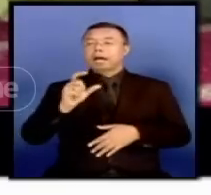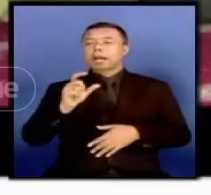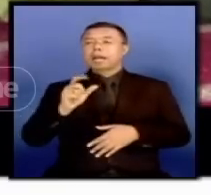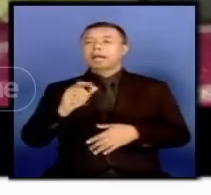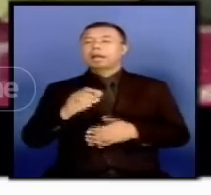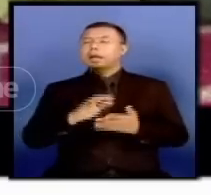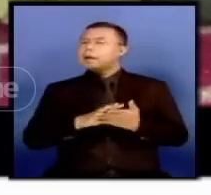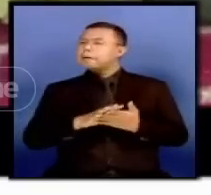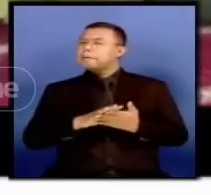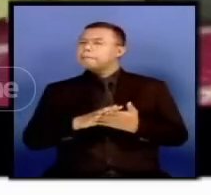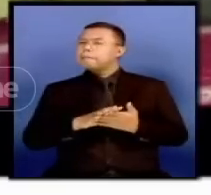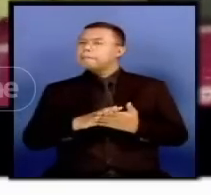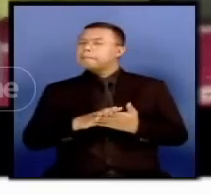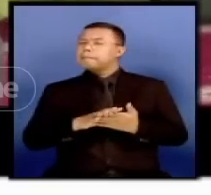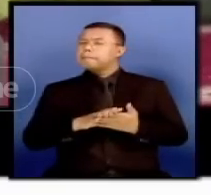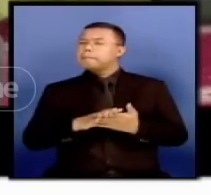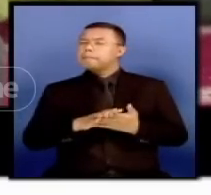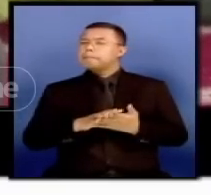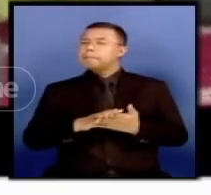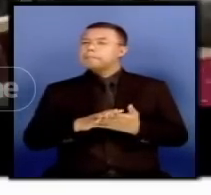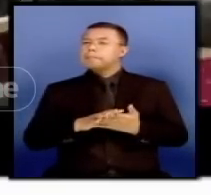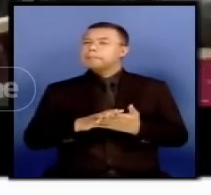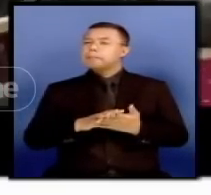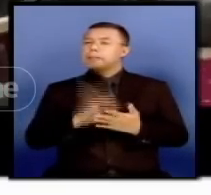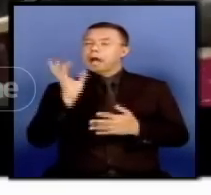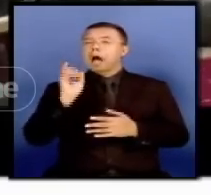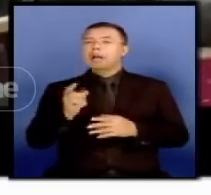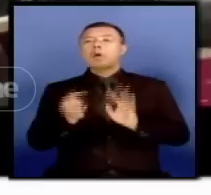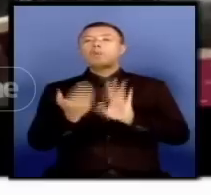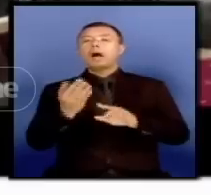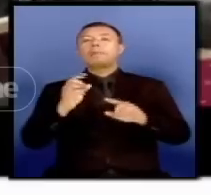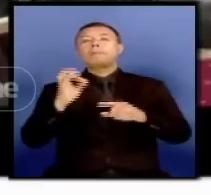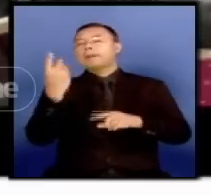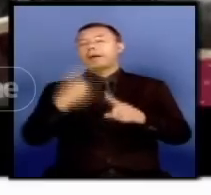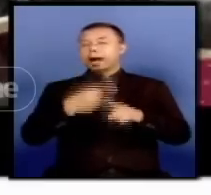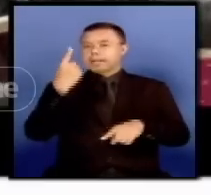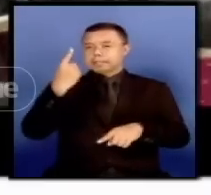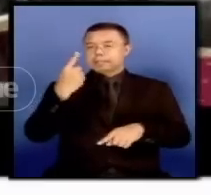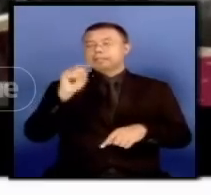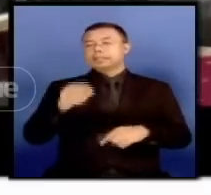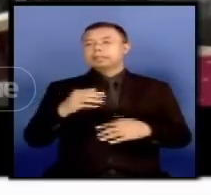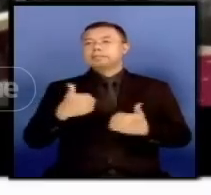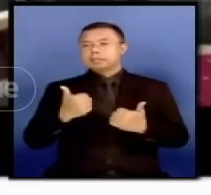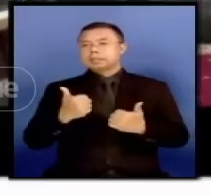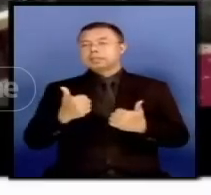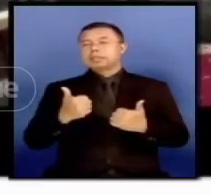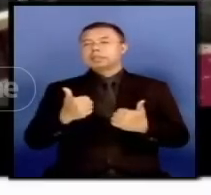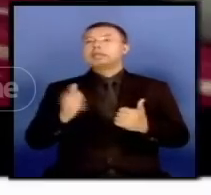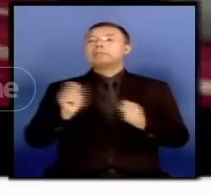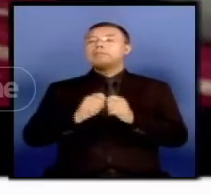atau dilakukan ibadah sholat id beberapa kali. Dan ini tentunya bisa menampung